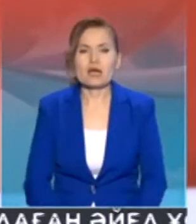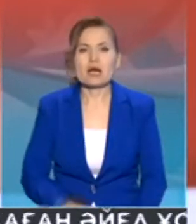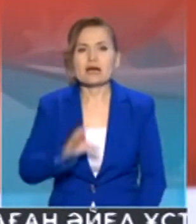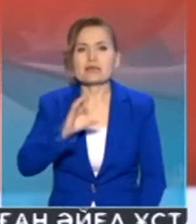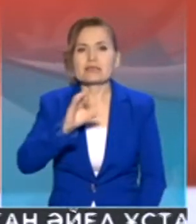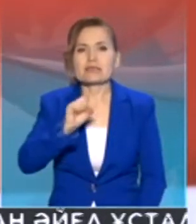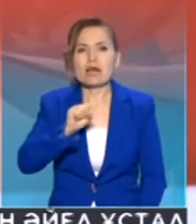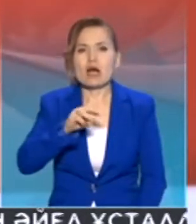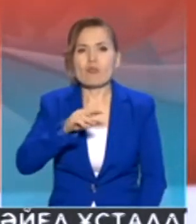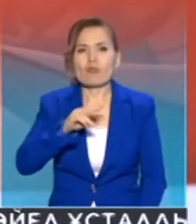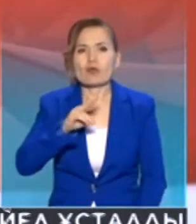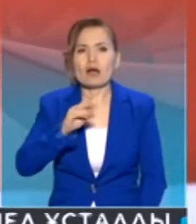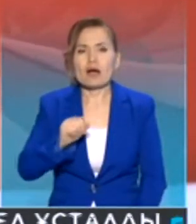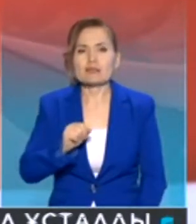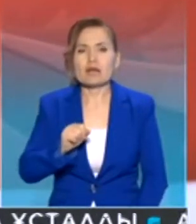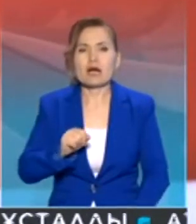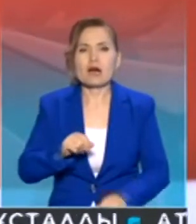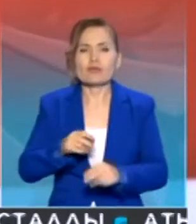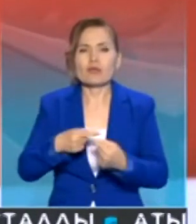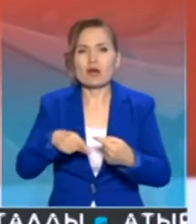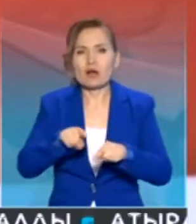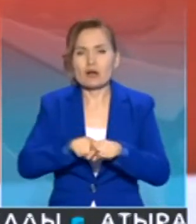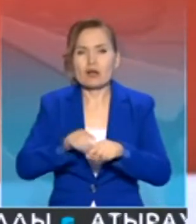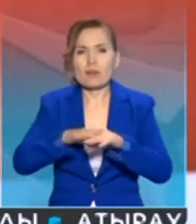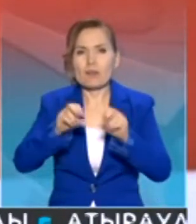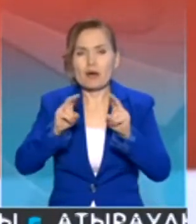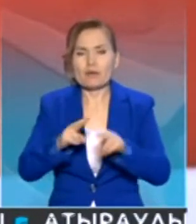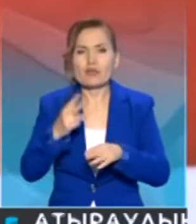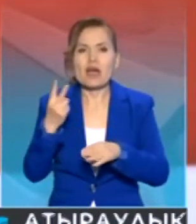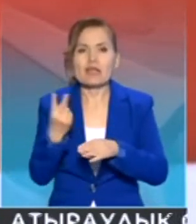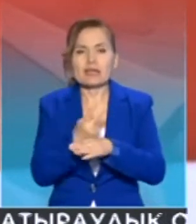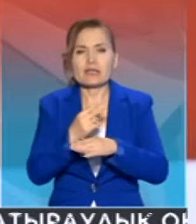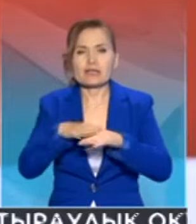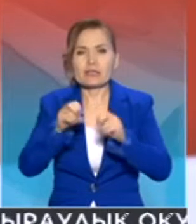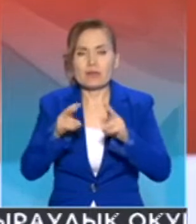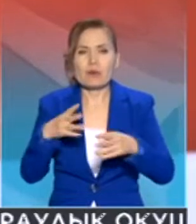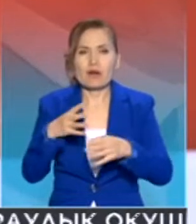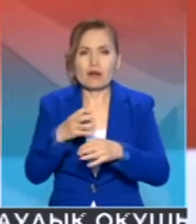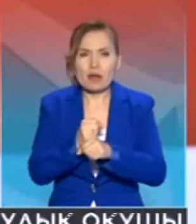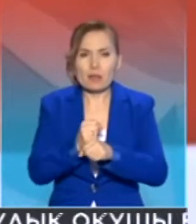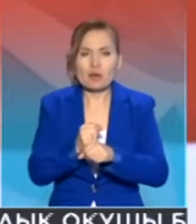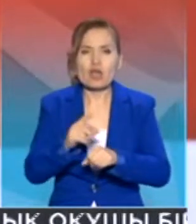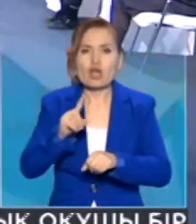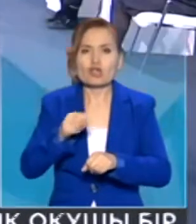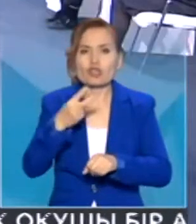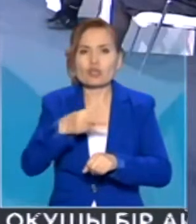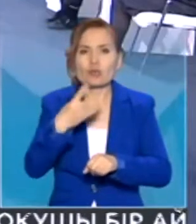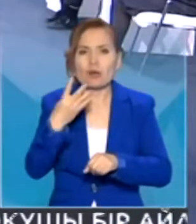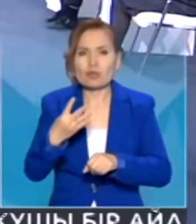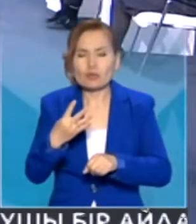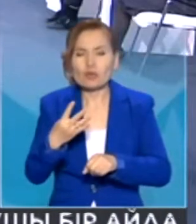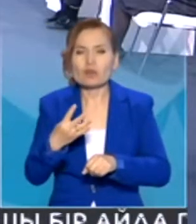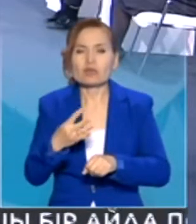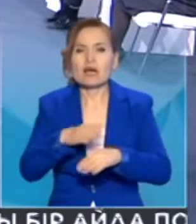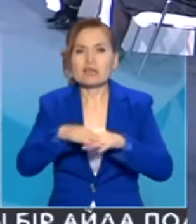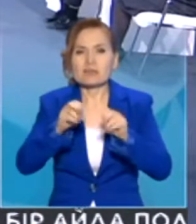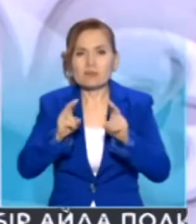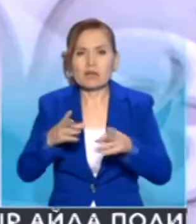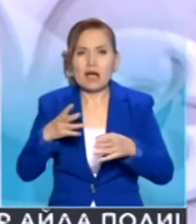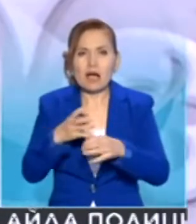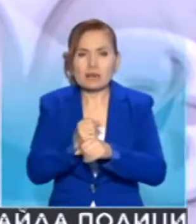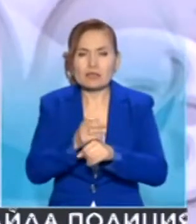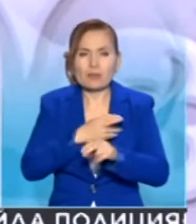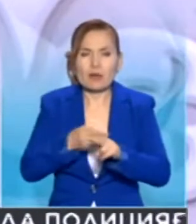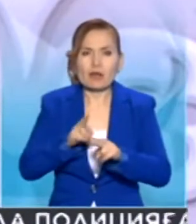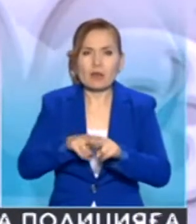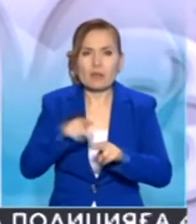Самұрық-Қазына қорындағы корпоративтік орталық қызметкерлердің саны 2 есе қысқарды. Дәлірек айтсақ, 248-ден 124-ке дейін азайды. Бұл туралы қордың басқарма